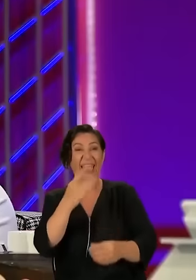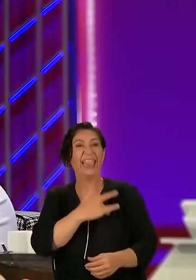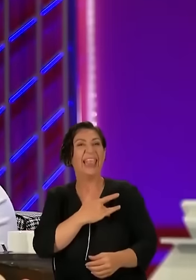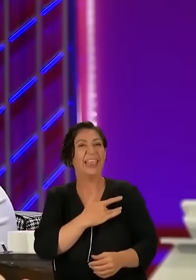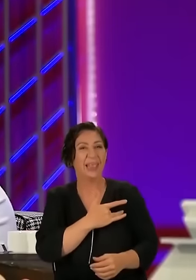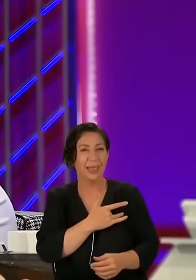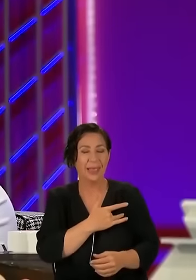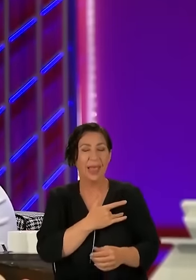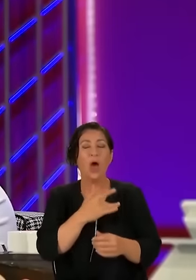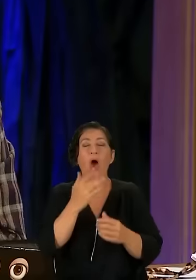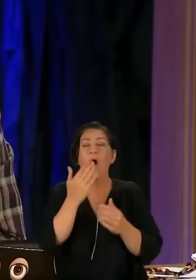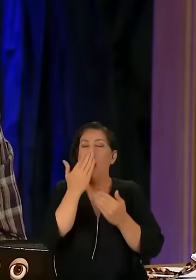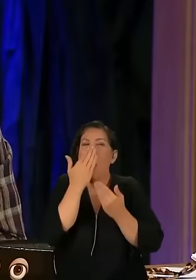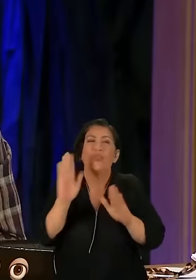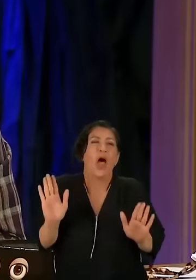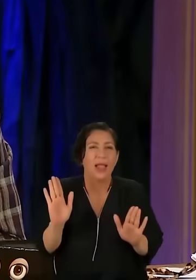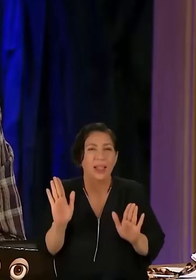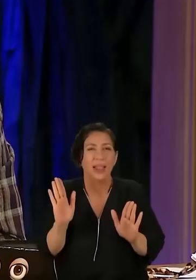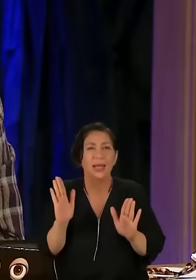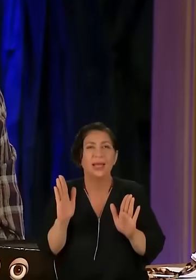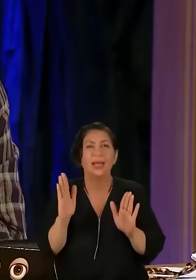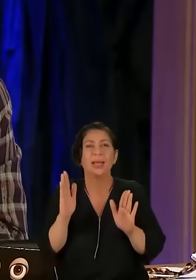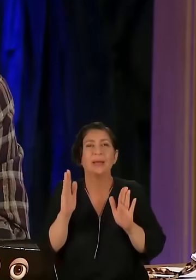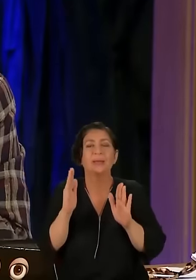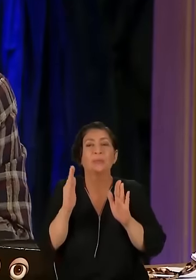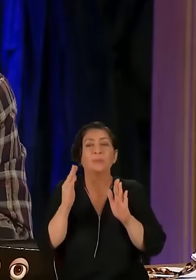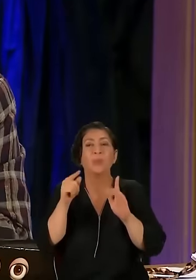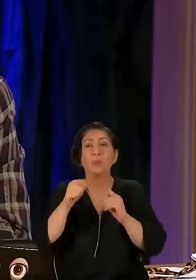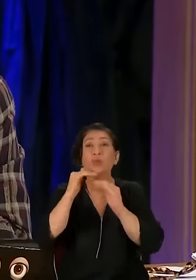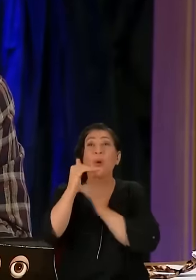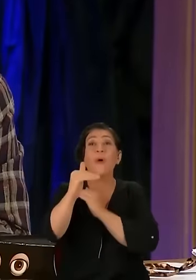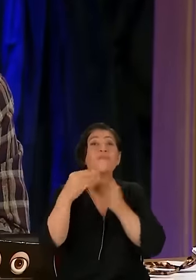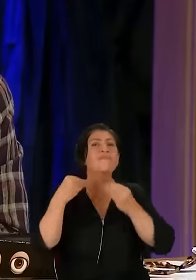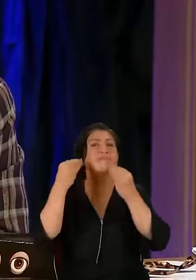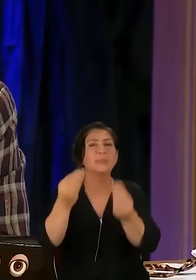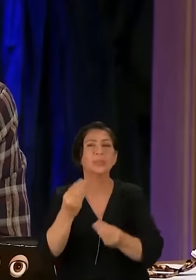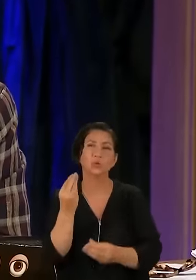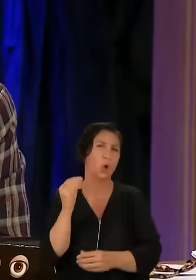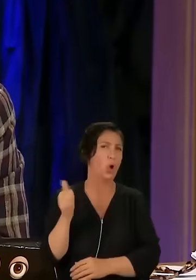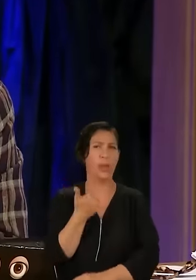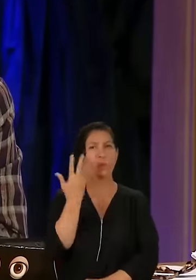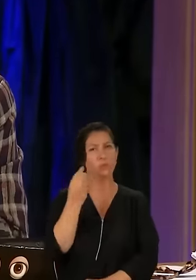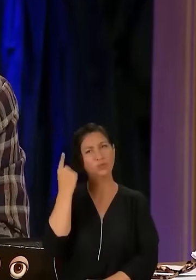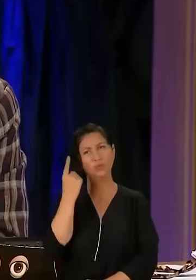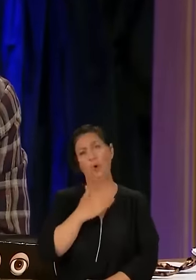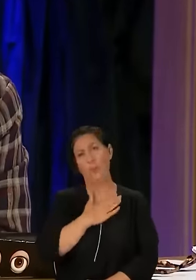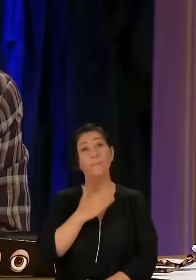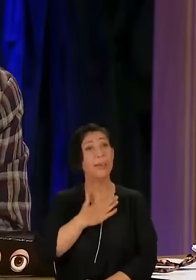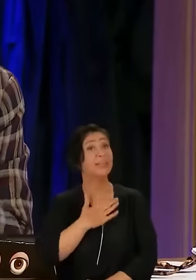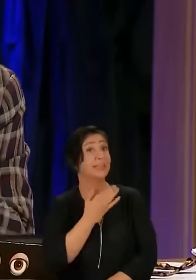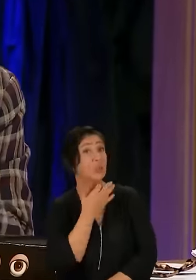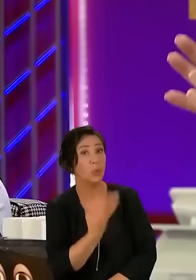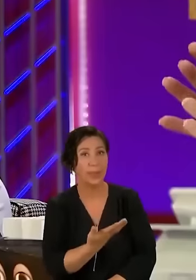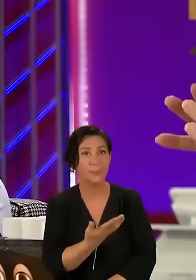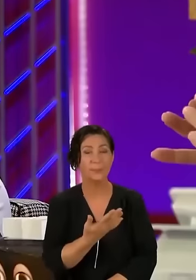niyeti, orijinalliği ve bu topluma verebileceklerini çok önemsiyorum. Çok teşekkür ederim. Ben teşekkür